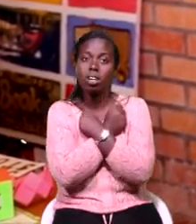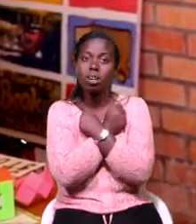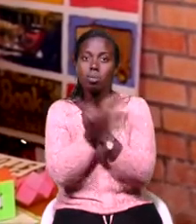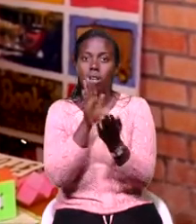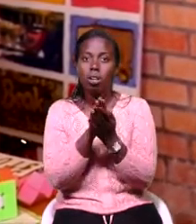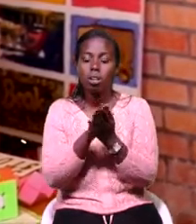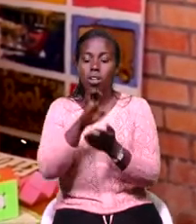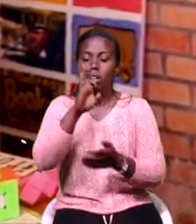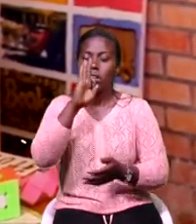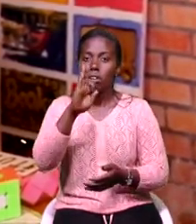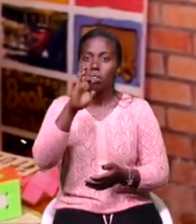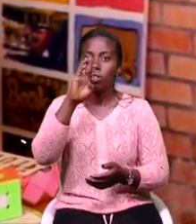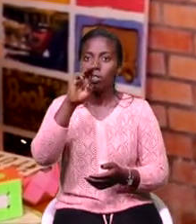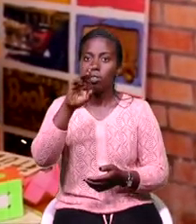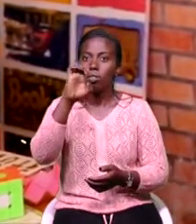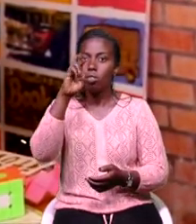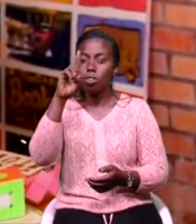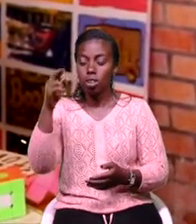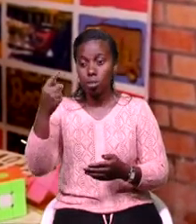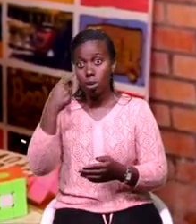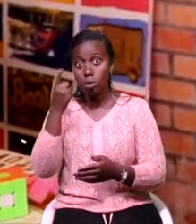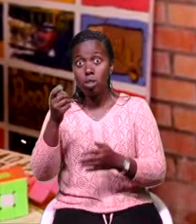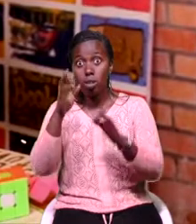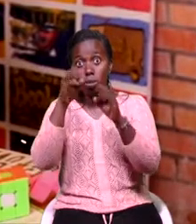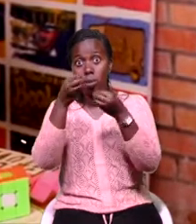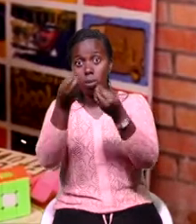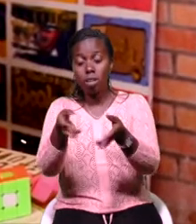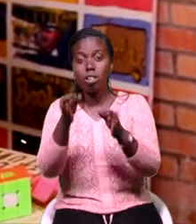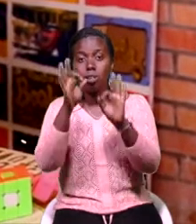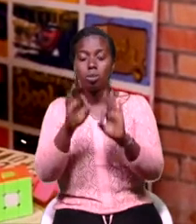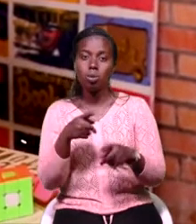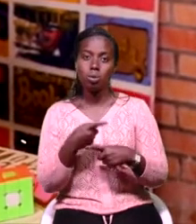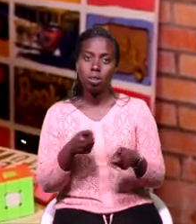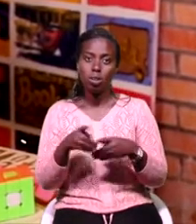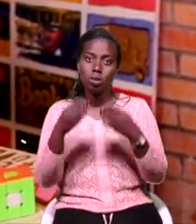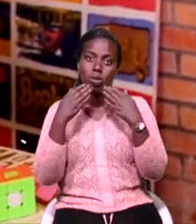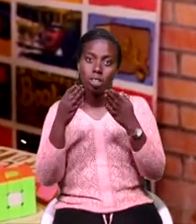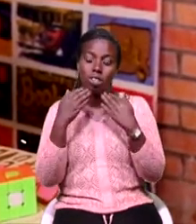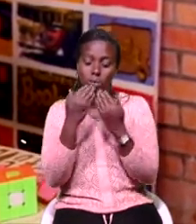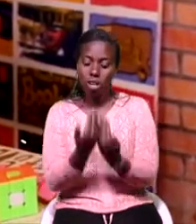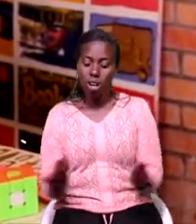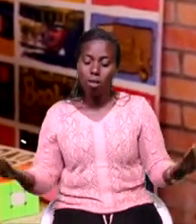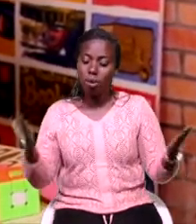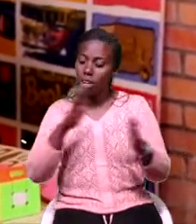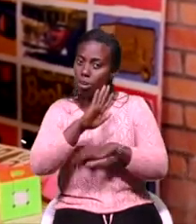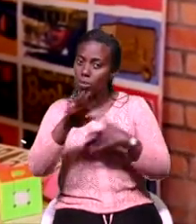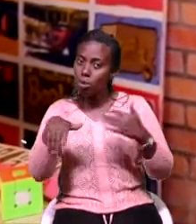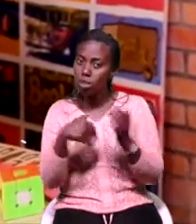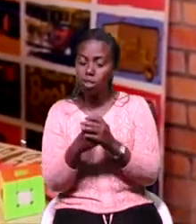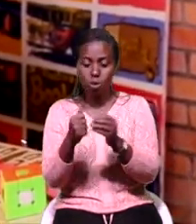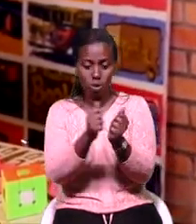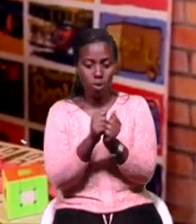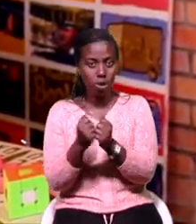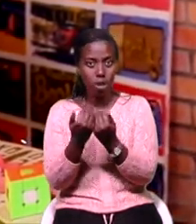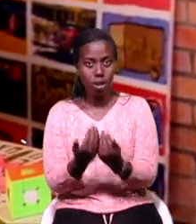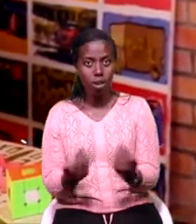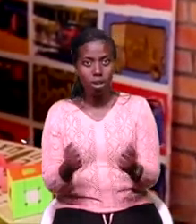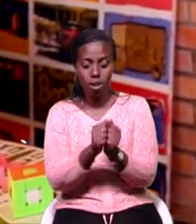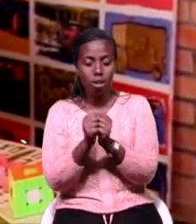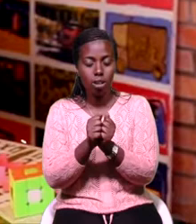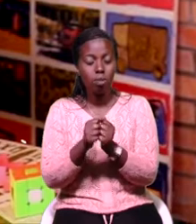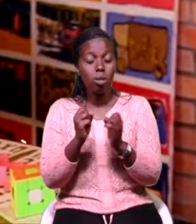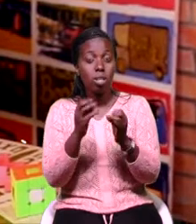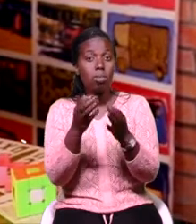Feri abo bose mwabonye ko babegeye babagejejeho ibintu bitandukanye turashimira n'abana bose twari turi kumwe mwabonye ko nimba abana